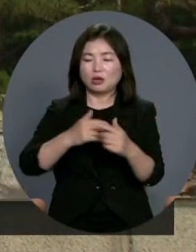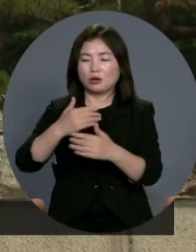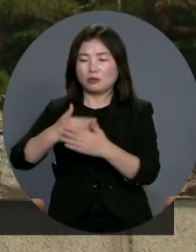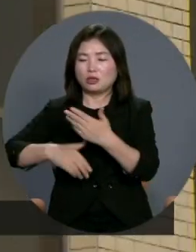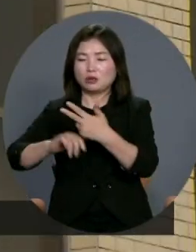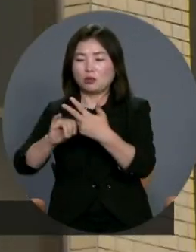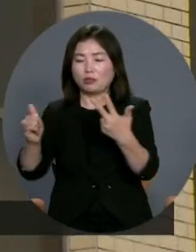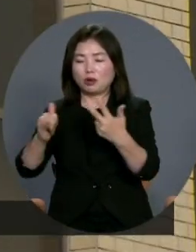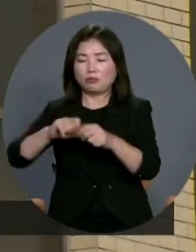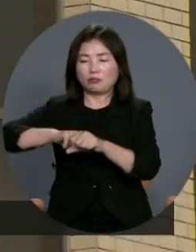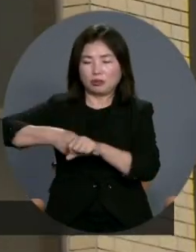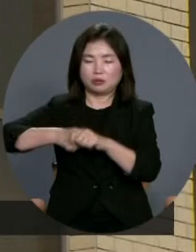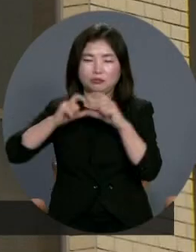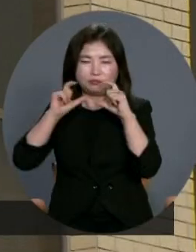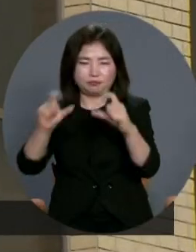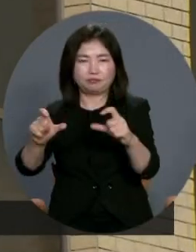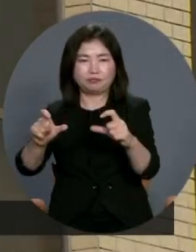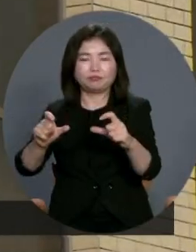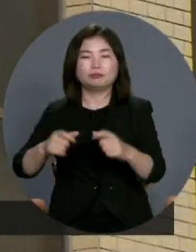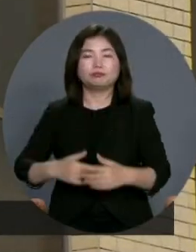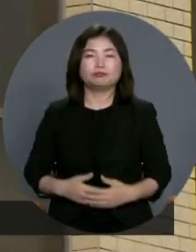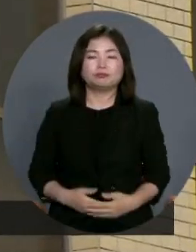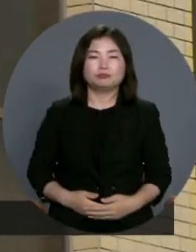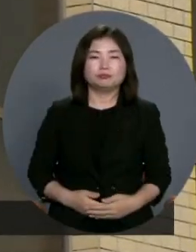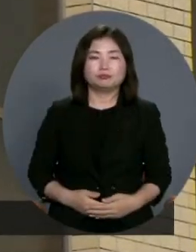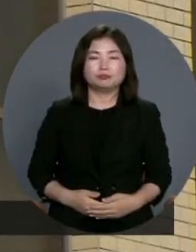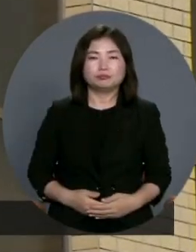또 7명에게는 벌금형을 각각 선고했습니다